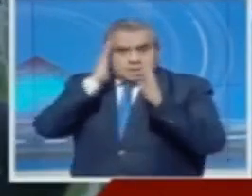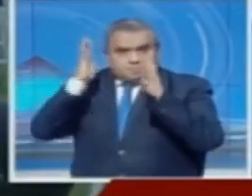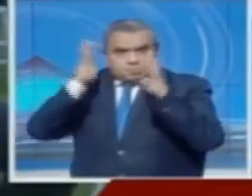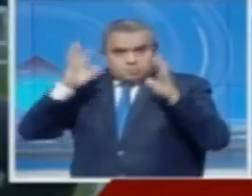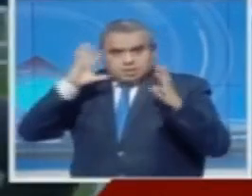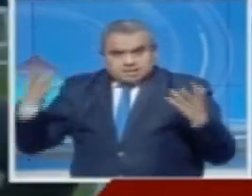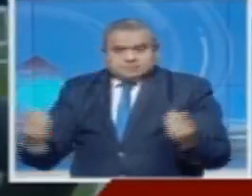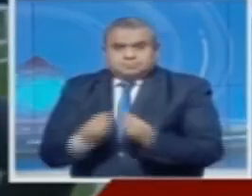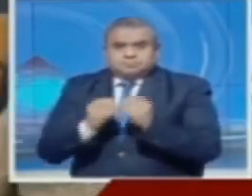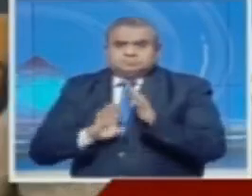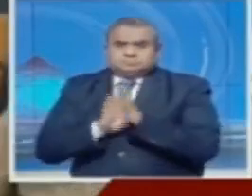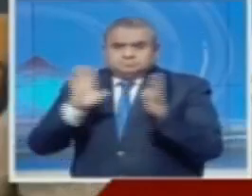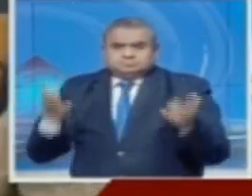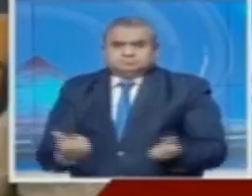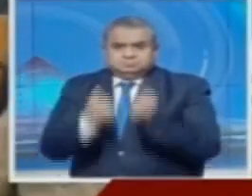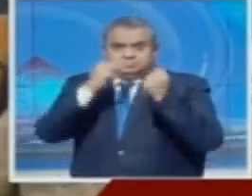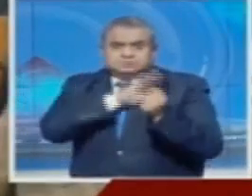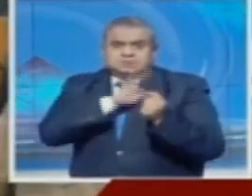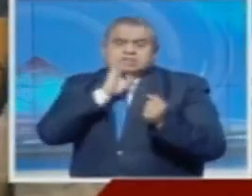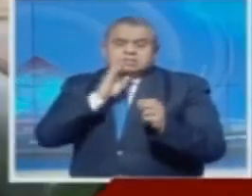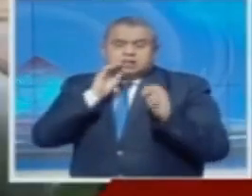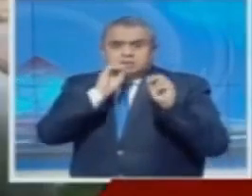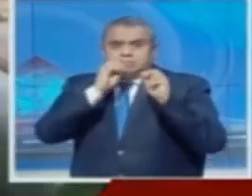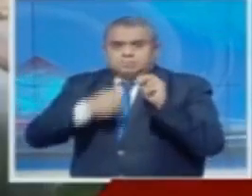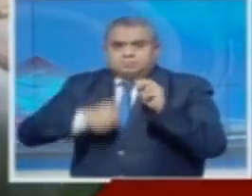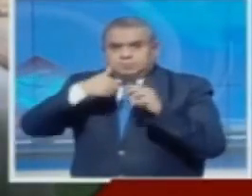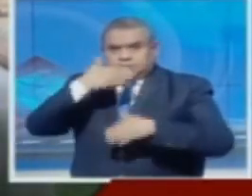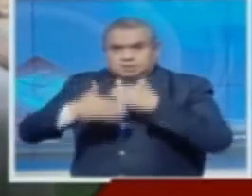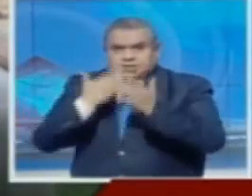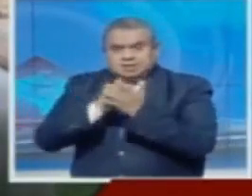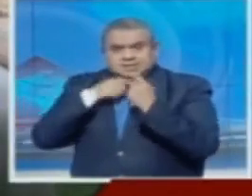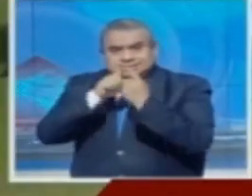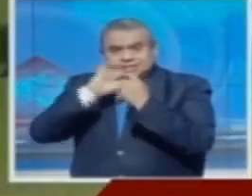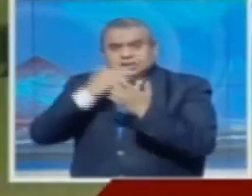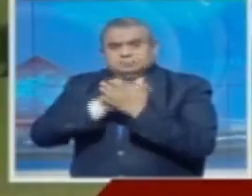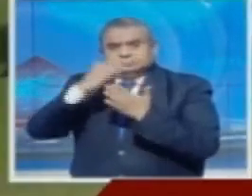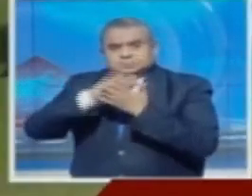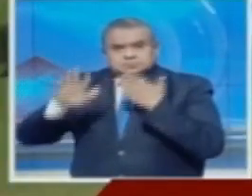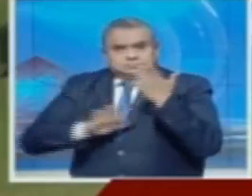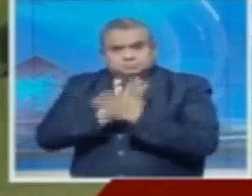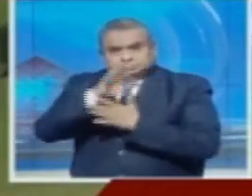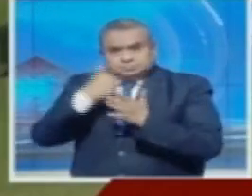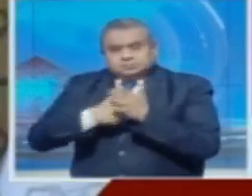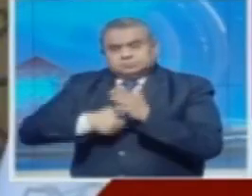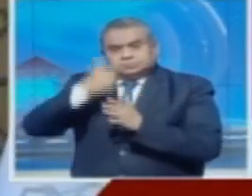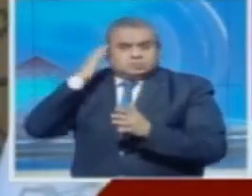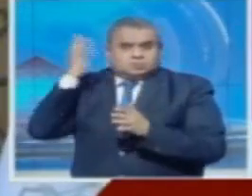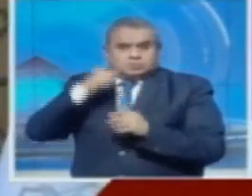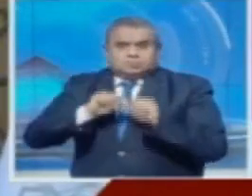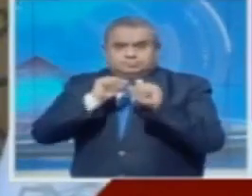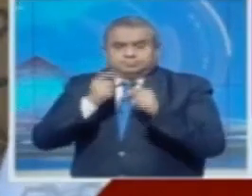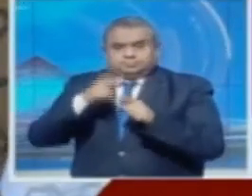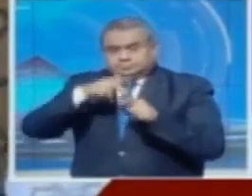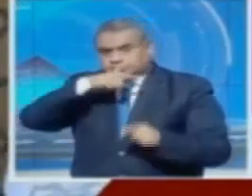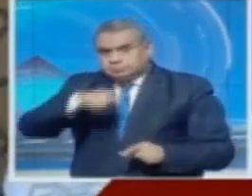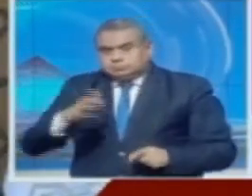والمعرفية لزيادة وعيهم بكل ما يدور حولهم من تحديات تواجه عالمنا المعاصر، مشيرا إلى